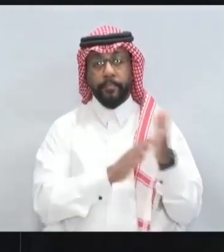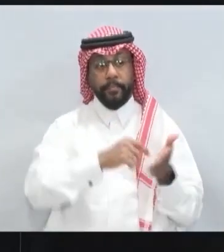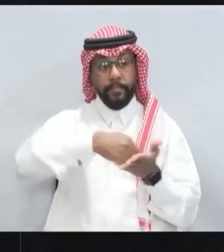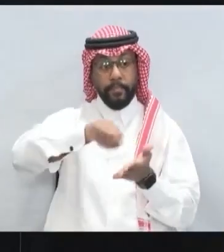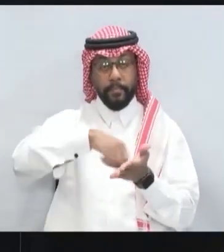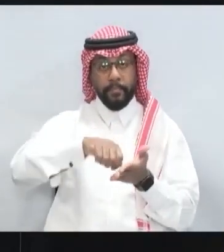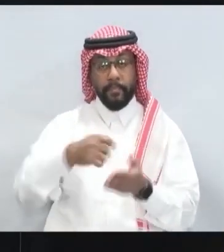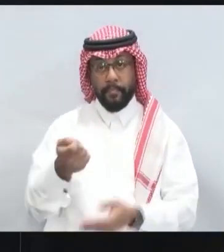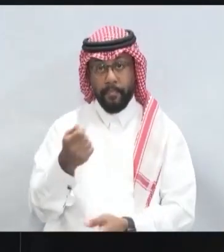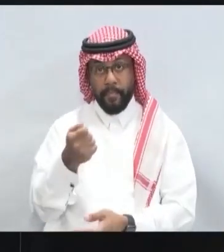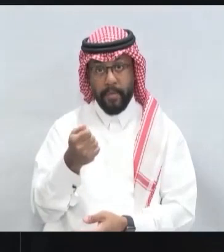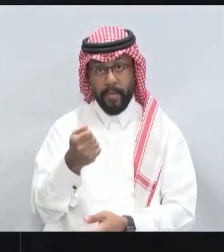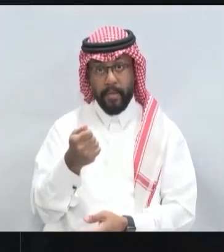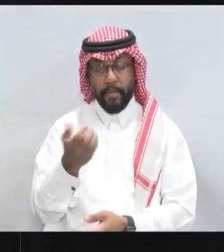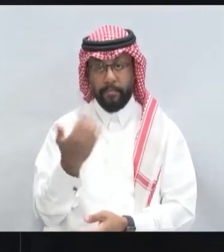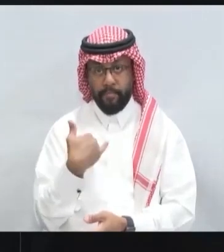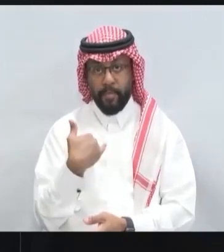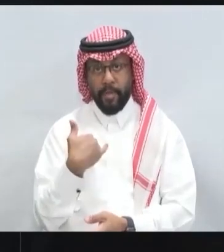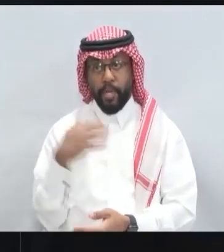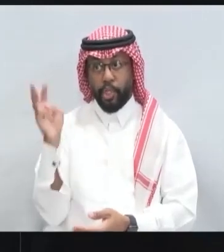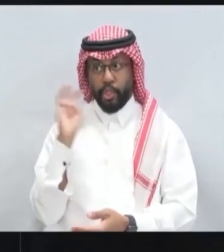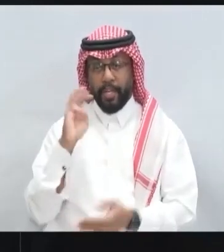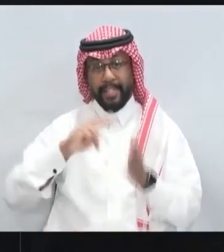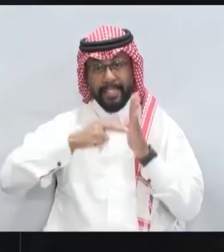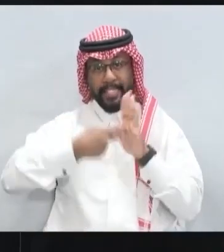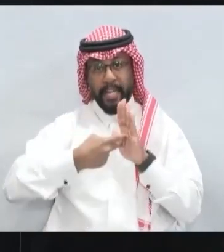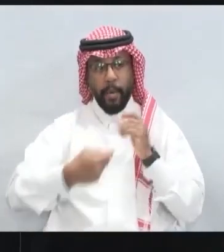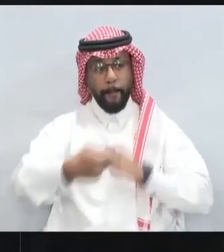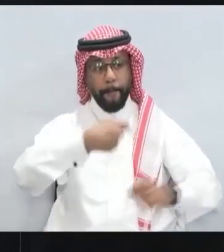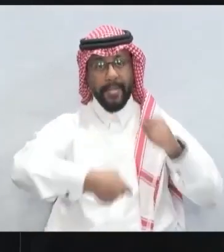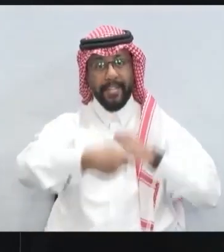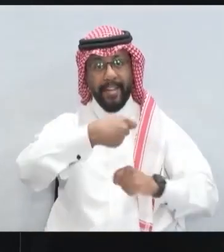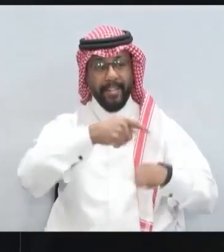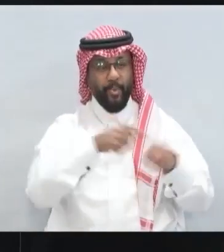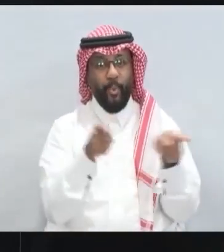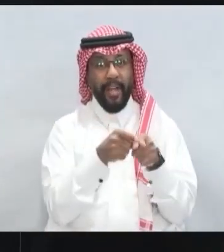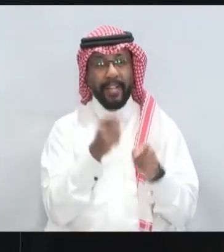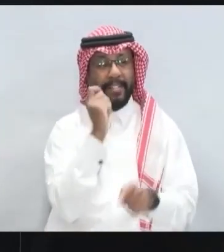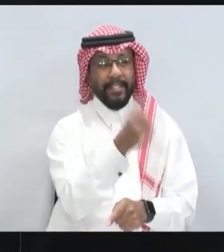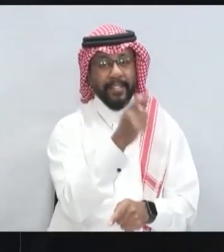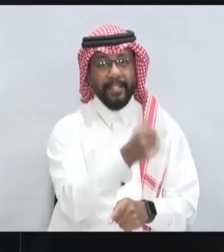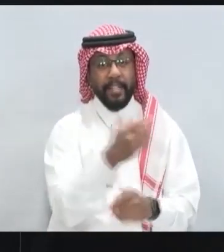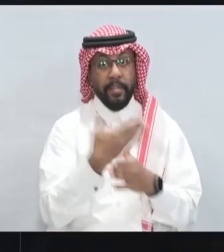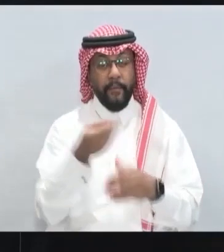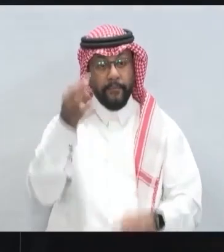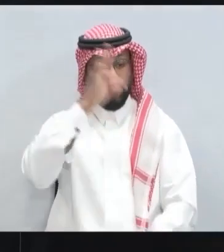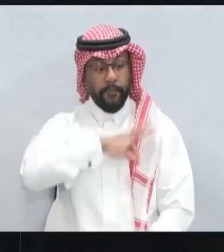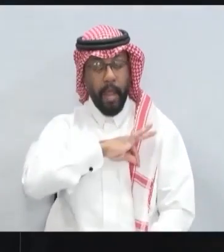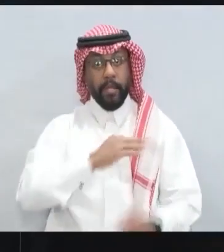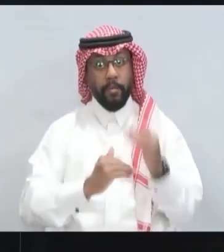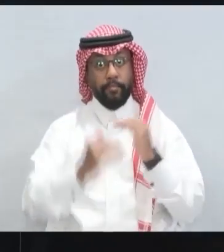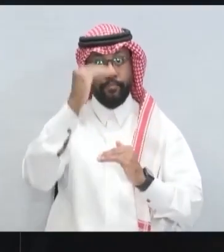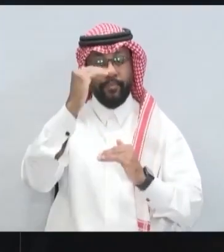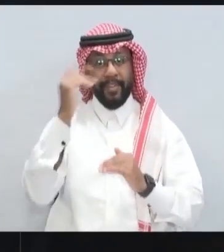وتشكل نقديه قد تقوم بتحويلها الى استثمارات قصيره الاجل لكي تستفيد منها ومن